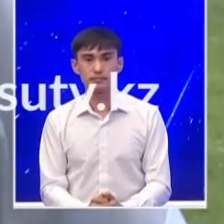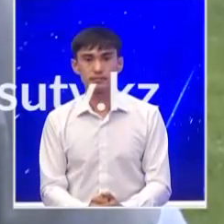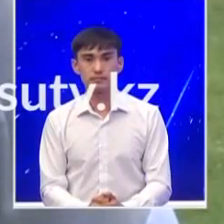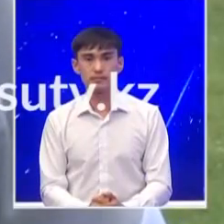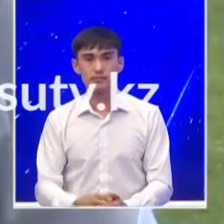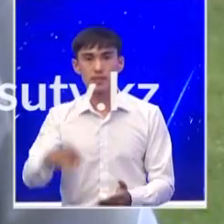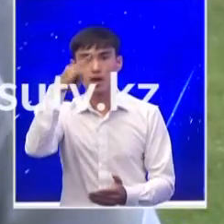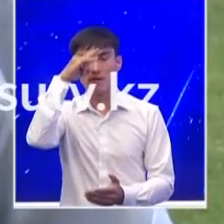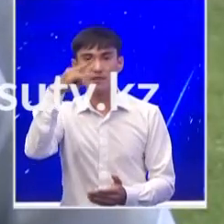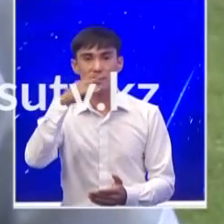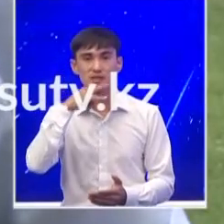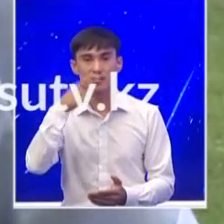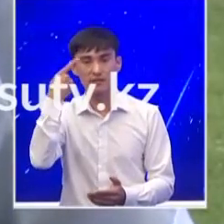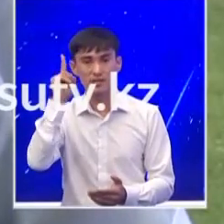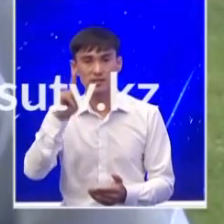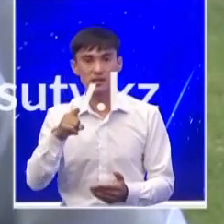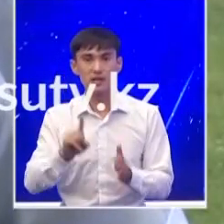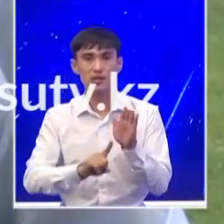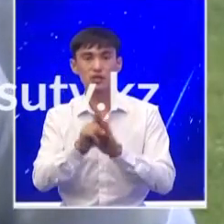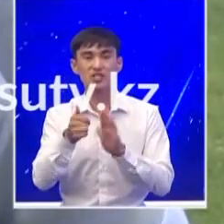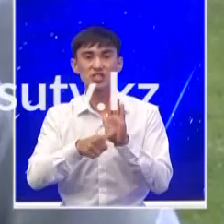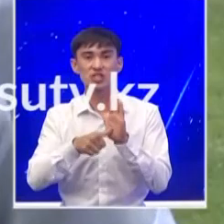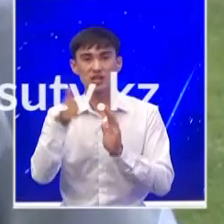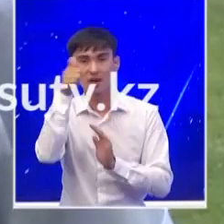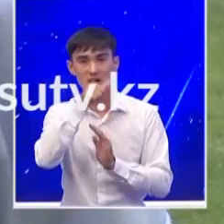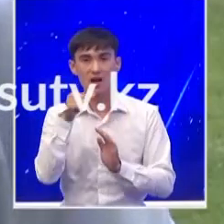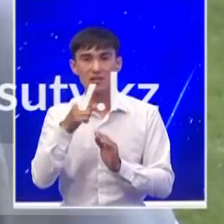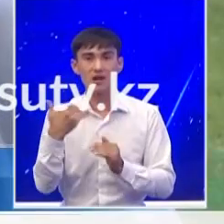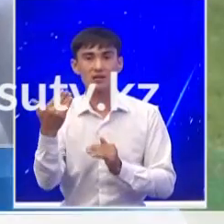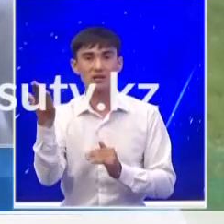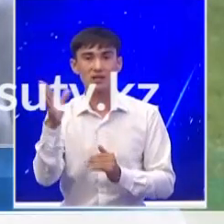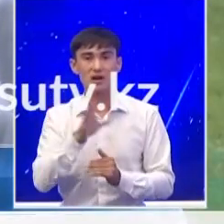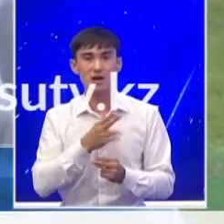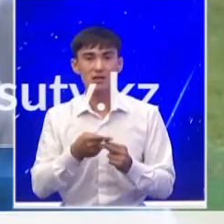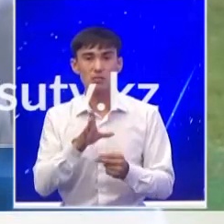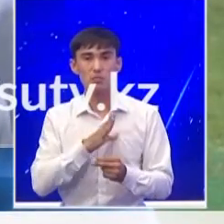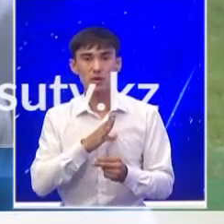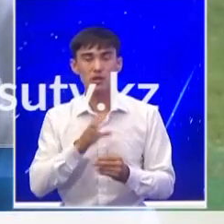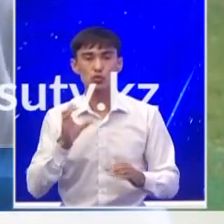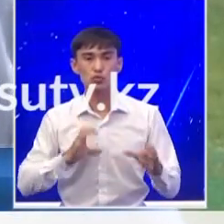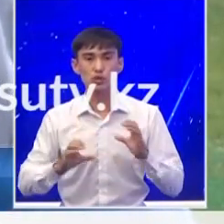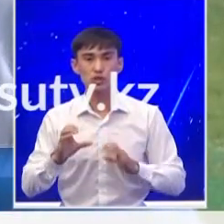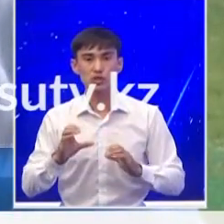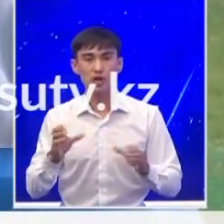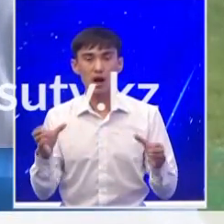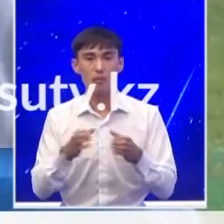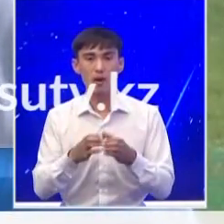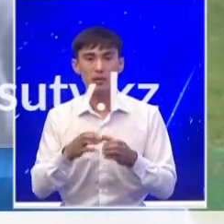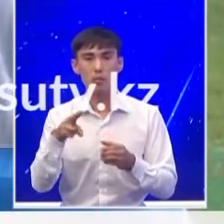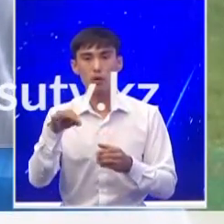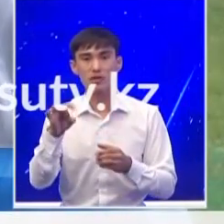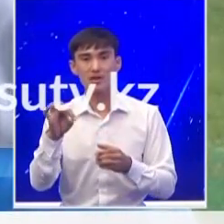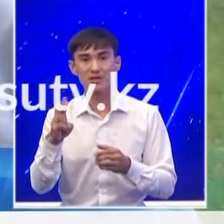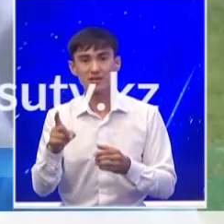В Казахстане, вы знаете, началось в 60-х годах, и тогда это была студенческая команда,